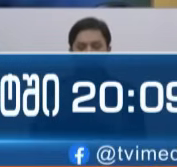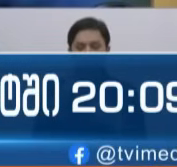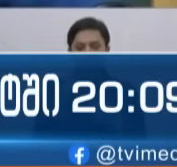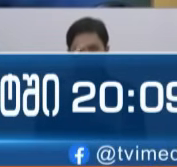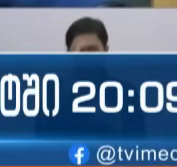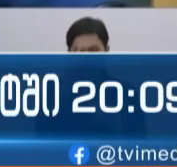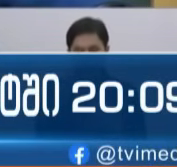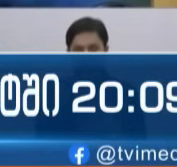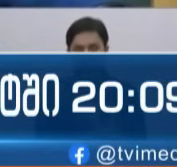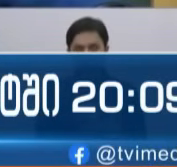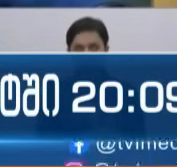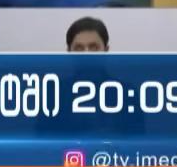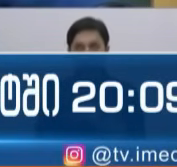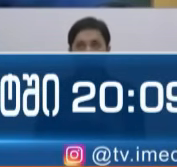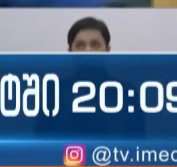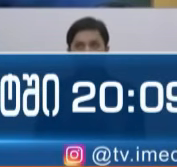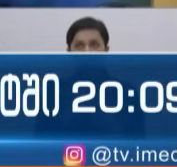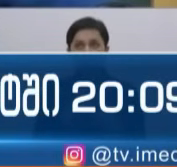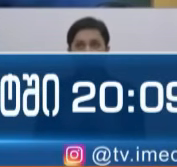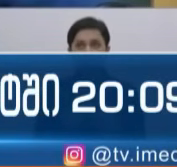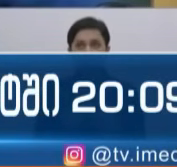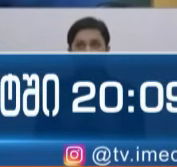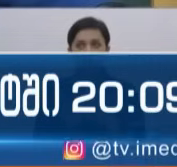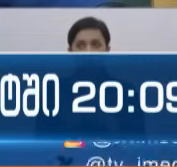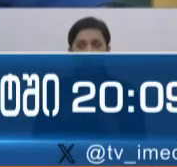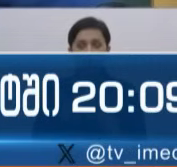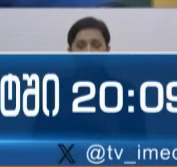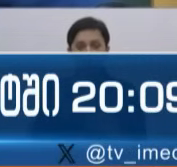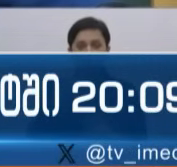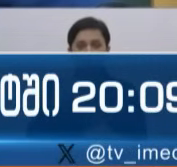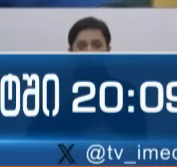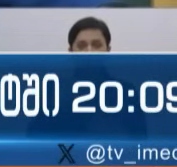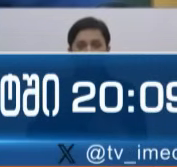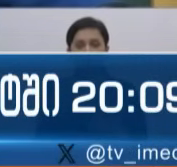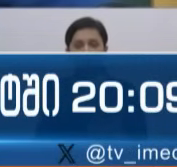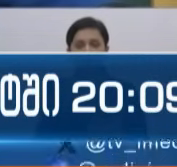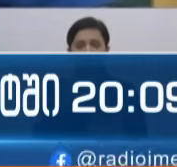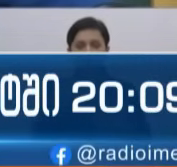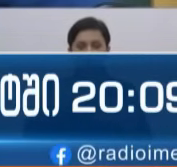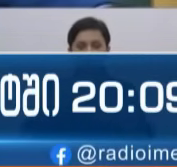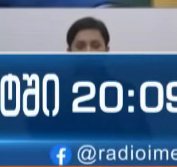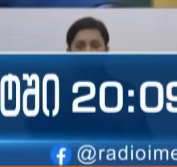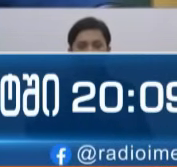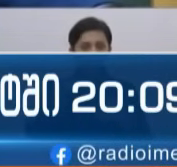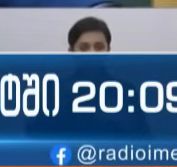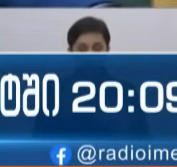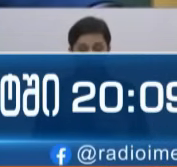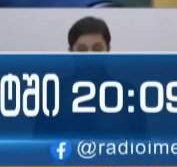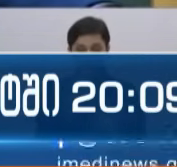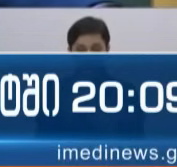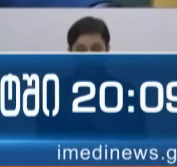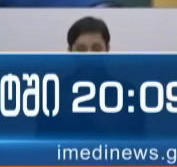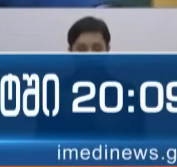იყოს ხელისუფლებაში. ასეთია არჩევანი ჩვენი ქვეყნის მოსახლეობის უმრავლესობის და დღესაც